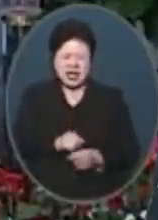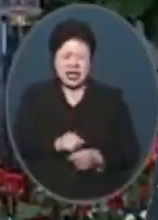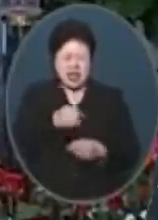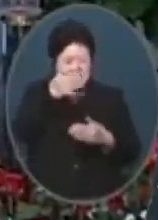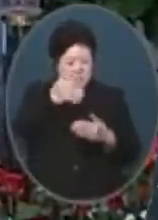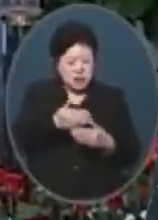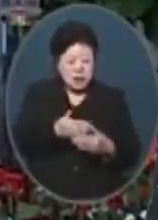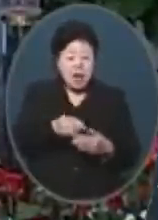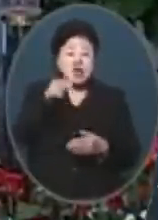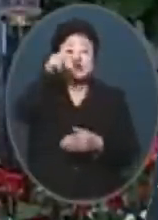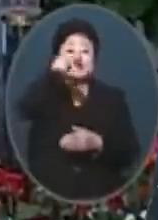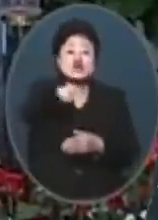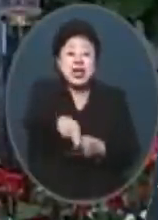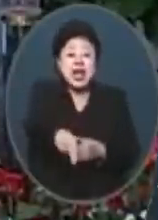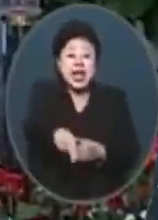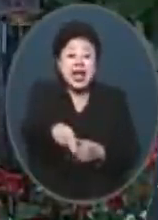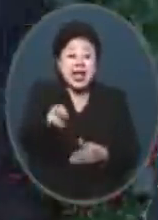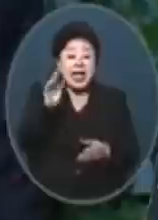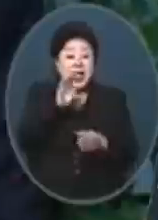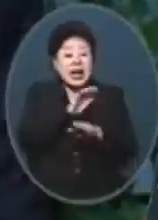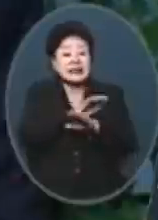뒤에